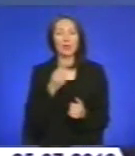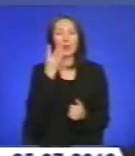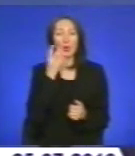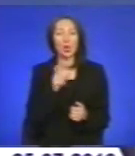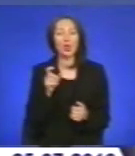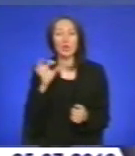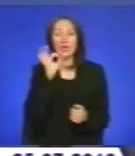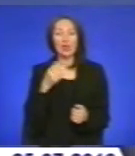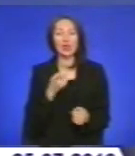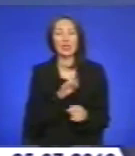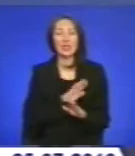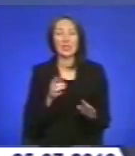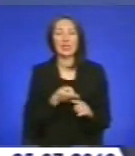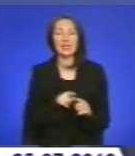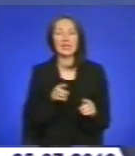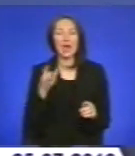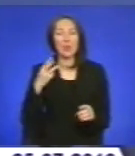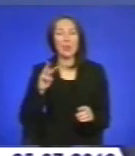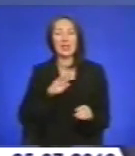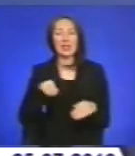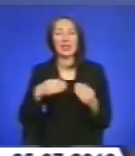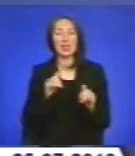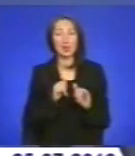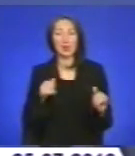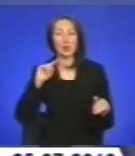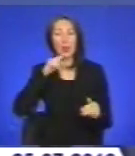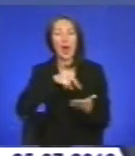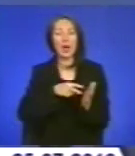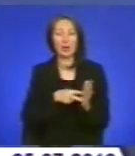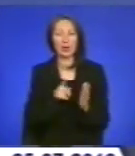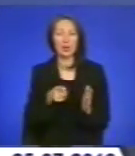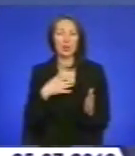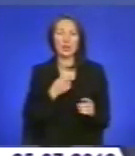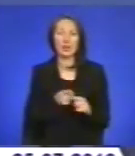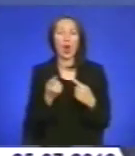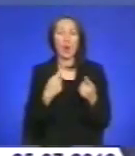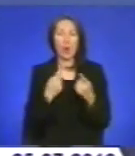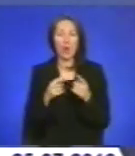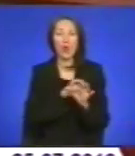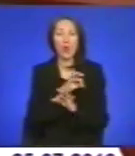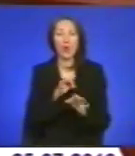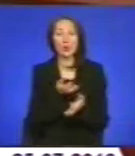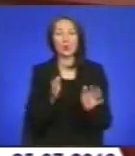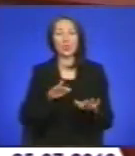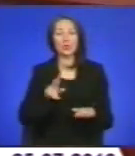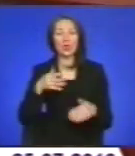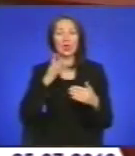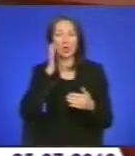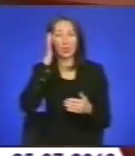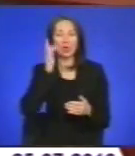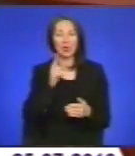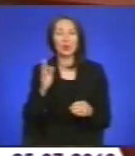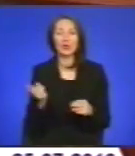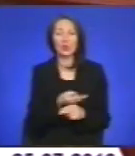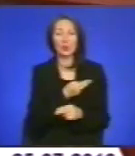модель не дасть розвитку економіки, то дійсно це ми обговоримо і це залишимо як ідею. Щоби позбутися